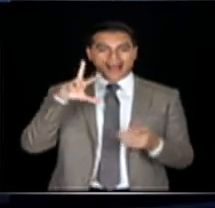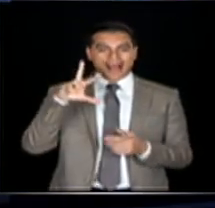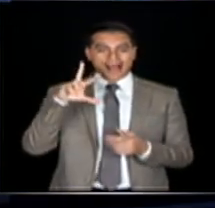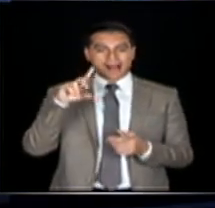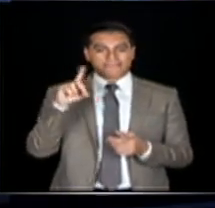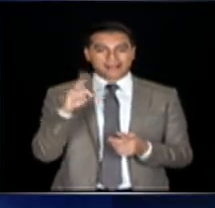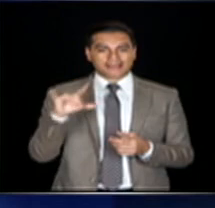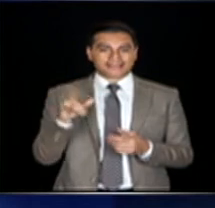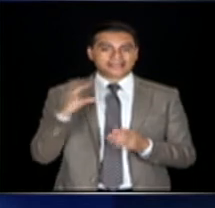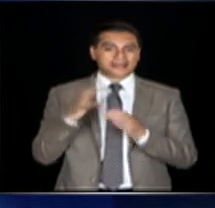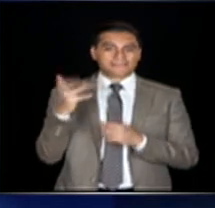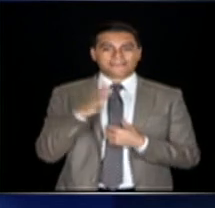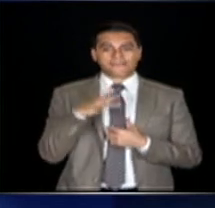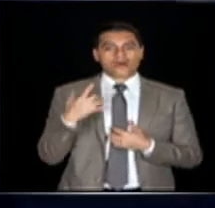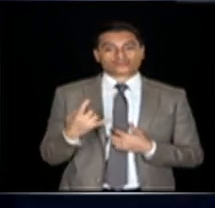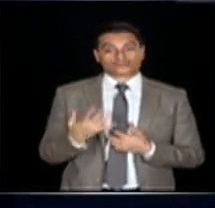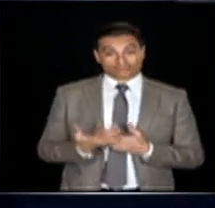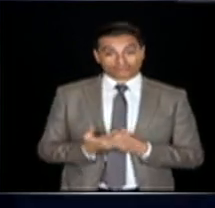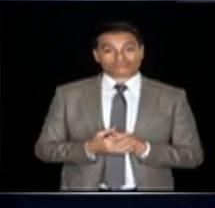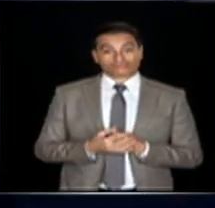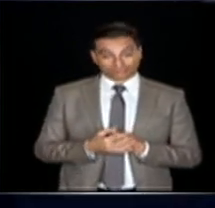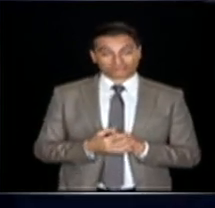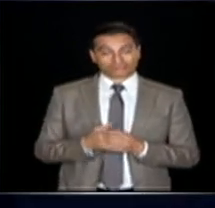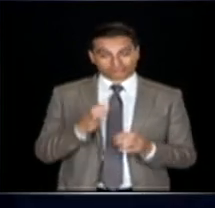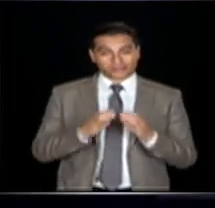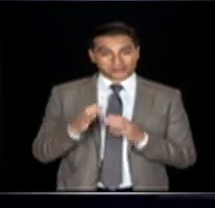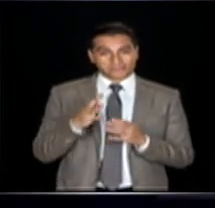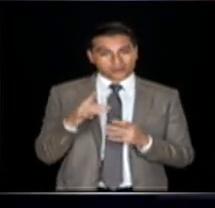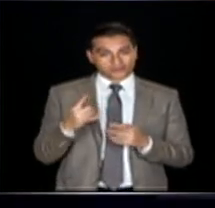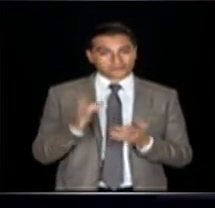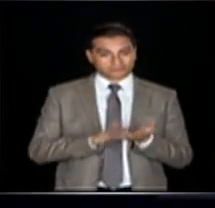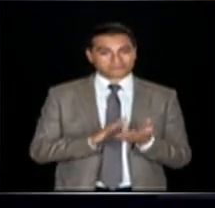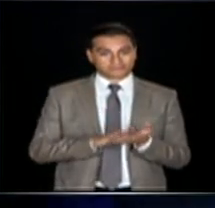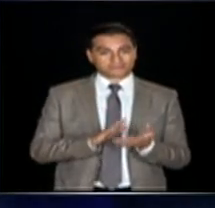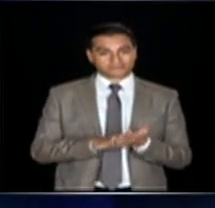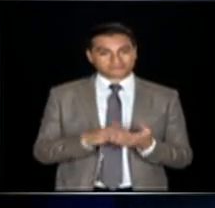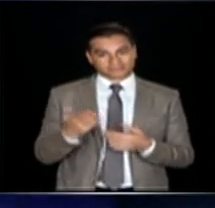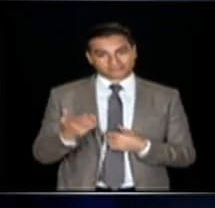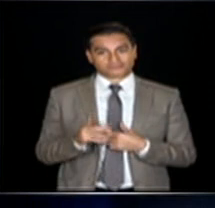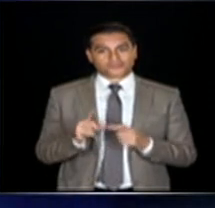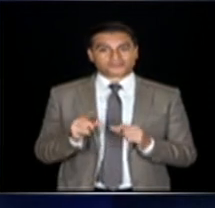جبت كام نقطة يا بدري؟ 110. 110 نقطة، برافو عليك.